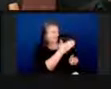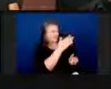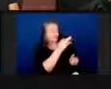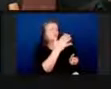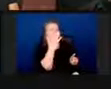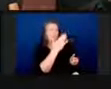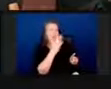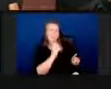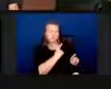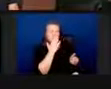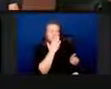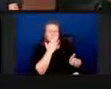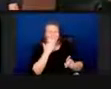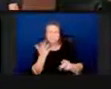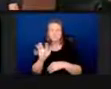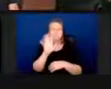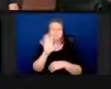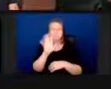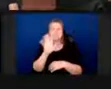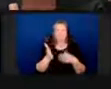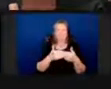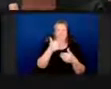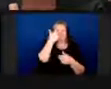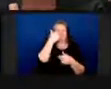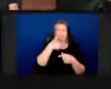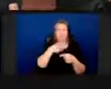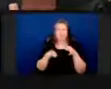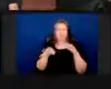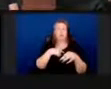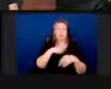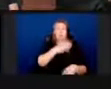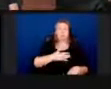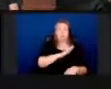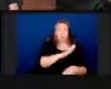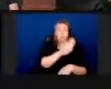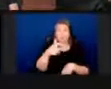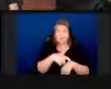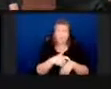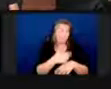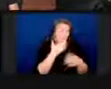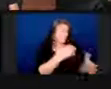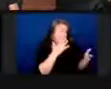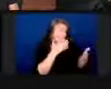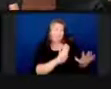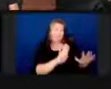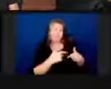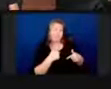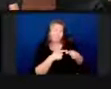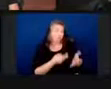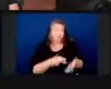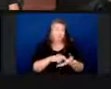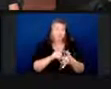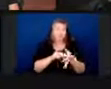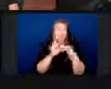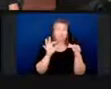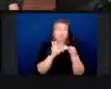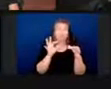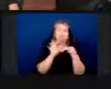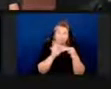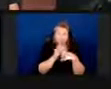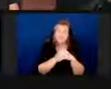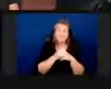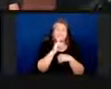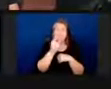شكرا رئيسة بورتر. هذا الموضوع سهل التحدث عنه، وأنا أقدر لكم إعطاء هذا الوقت للتحدث